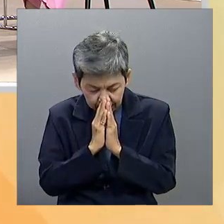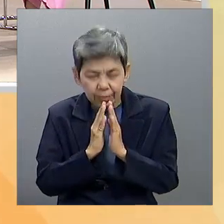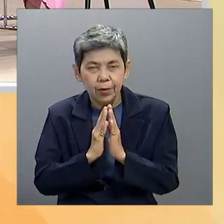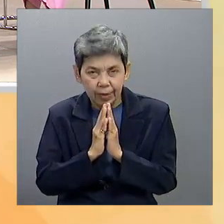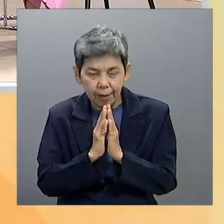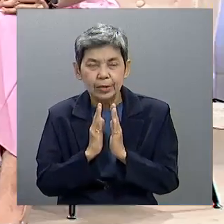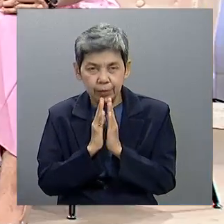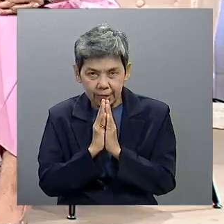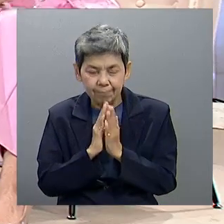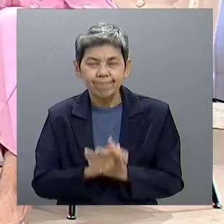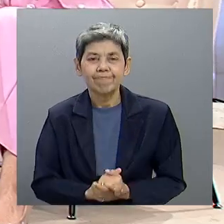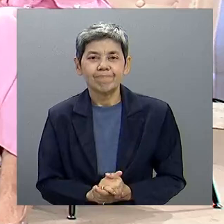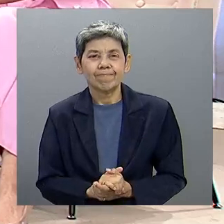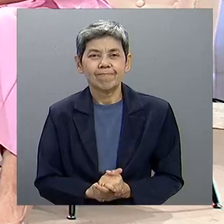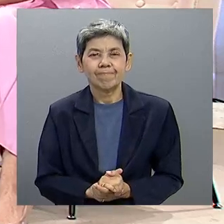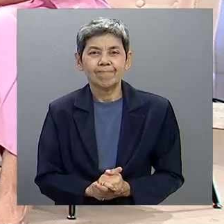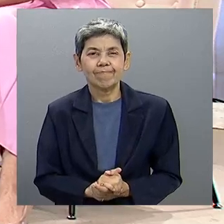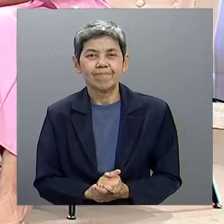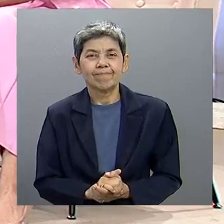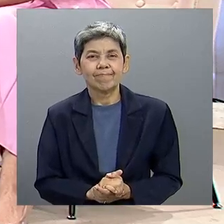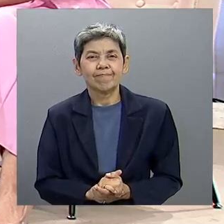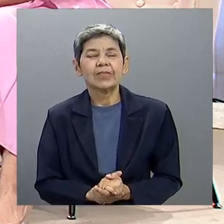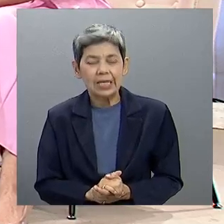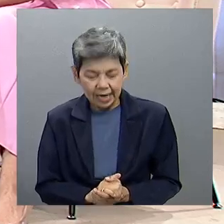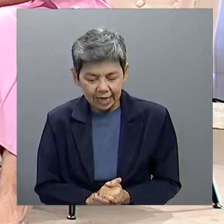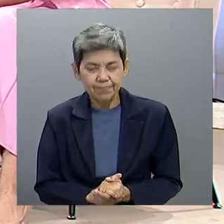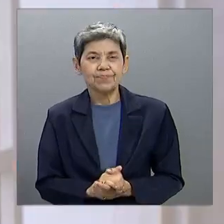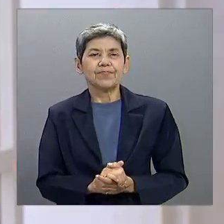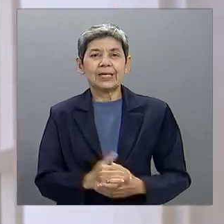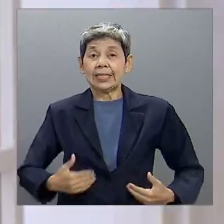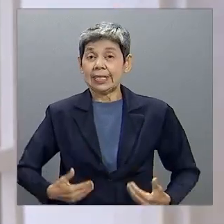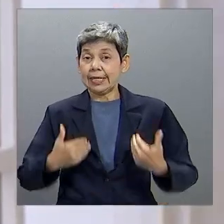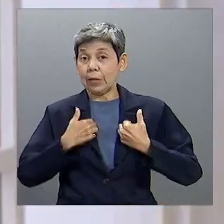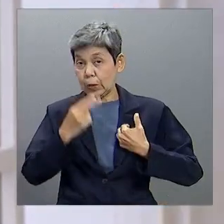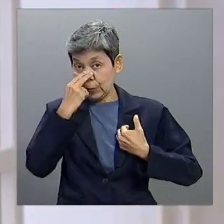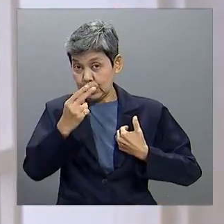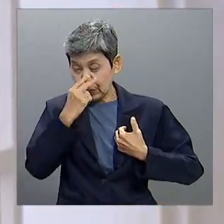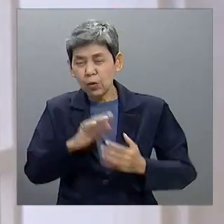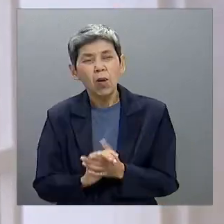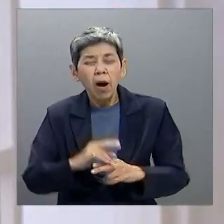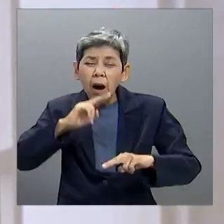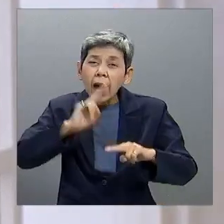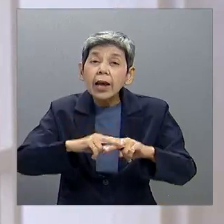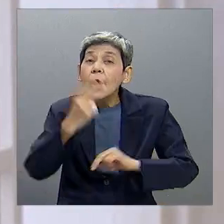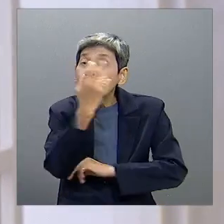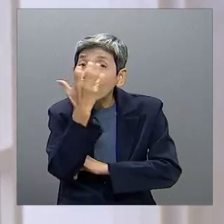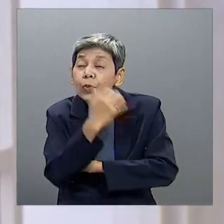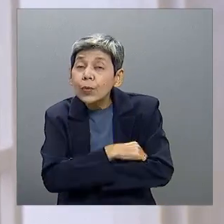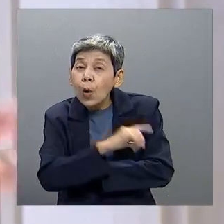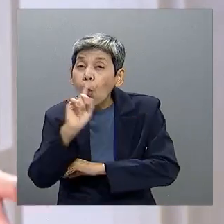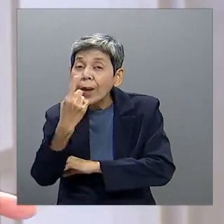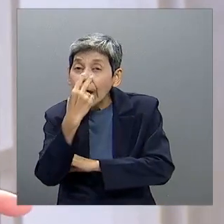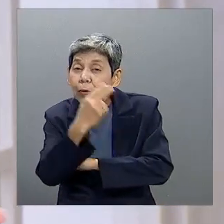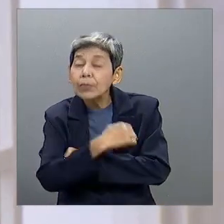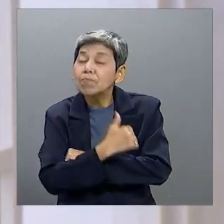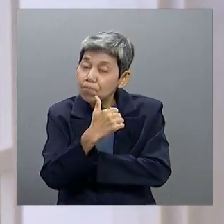สว ั สดีครับ ไปปรับเปลี่ยนการใช้ชีวิตกันนะคุณผู้ชมแต่ถ้าเกิดนั่งดูรายการเราเนี่ยยินดีนะฮะ ใช่ แต่ก็ต้องลุก